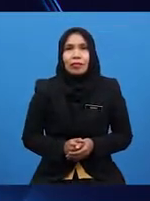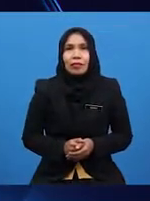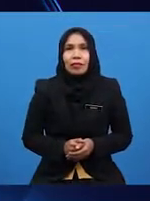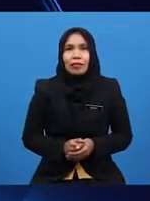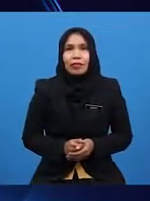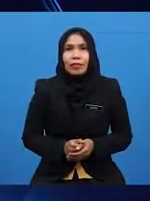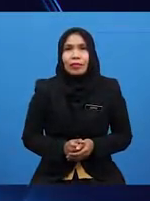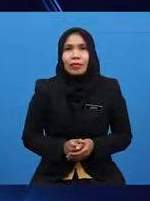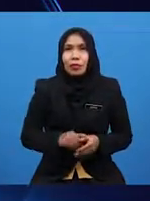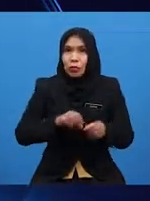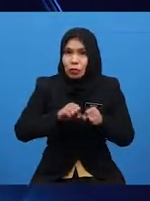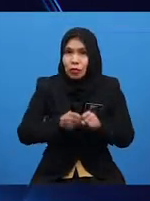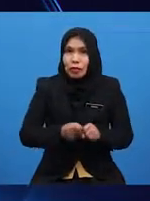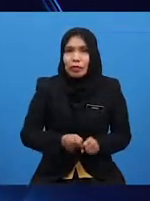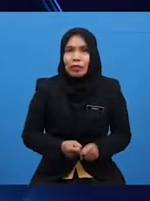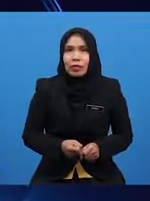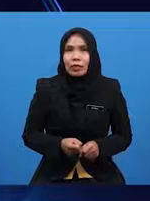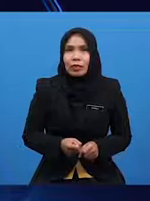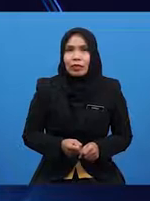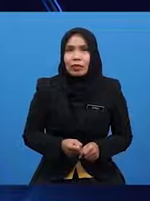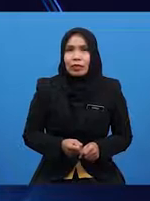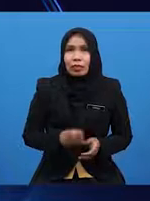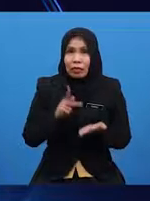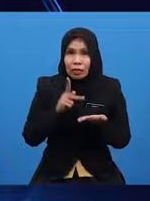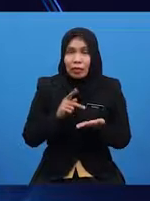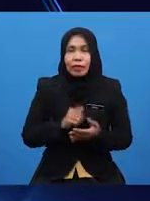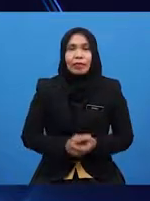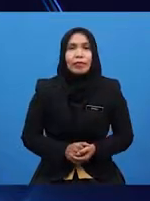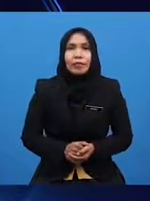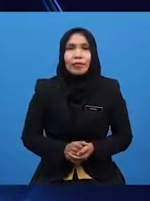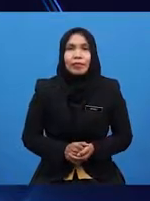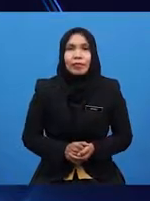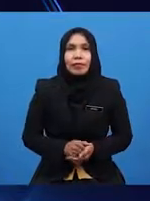identiti dan perbezaan setiap karya arca itu dengan lebih tepat.